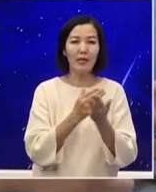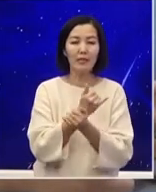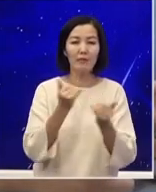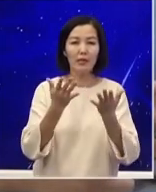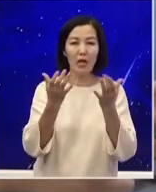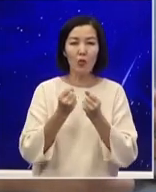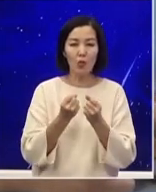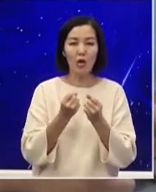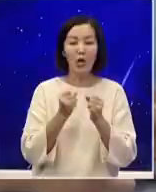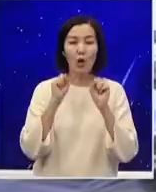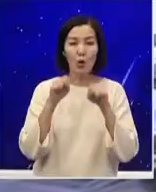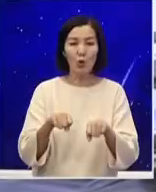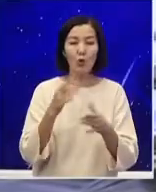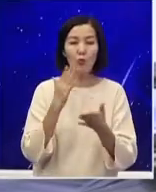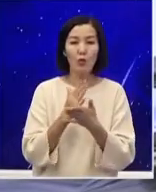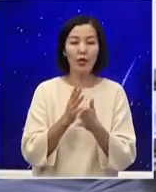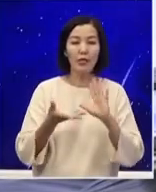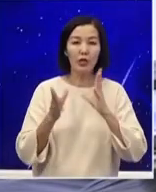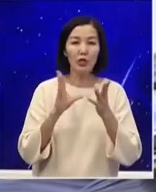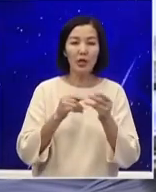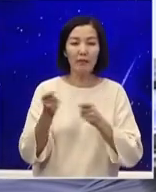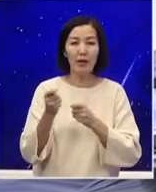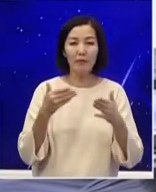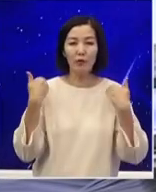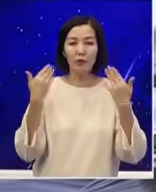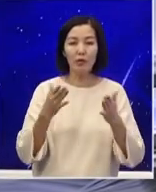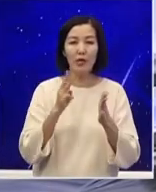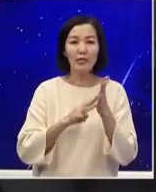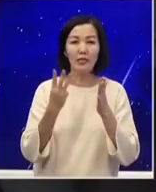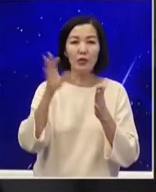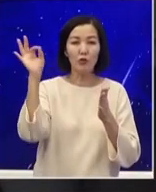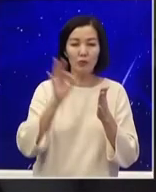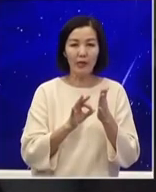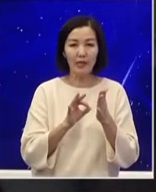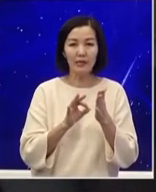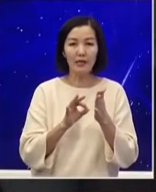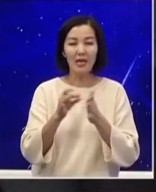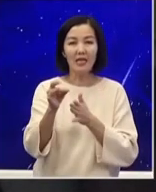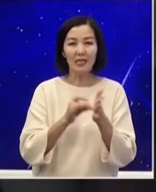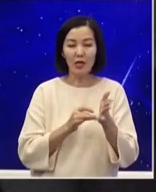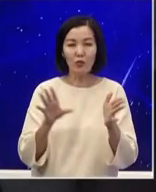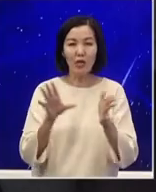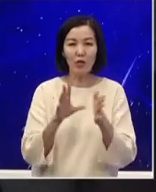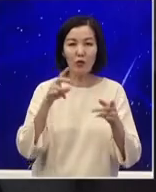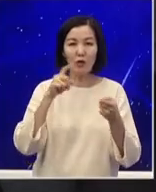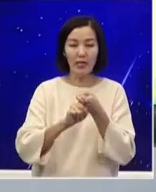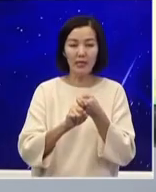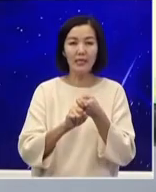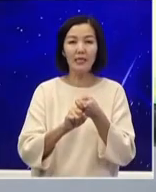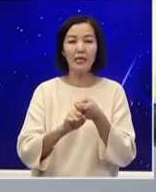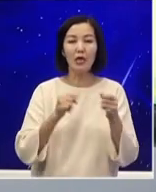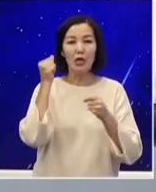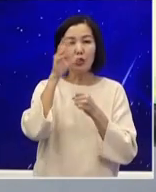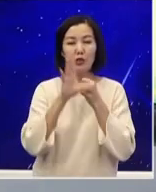тұрғындар қызмет ала алады. Жалпы облыс әкімдігі ұсынатын қызметтің 83% автоматтандырылған. Жыл соңына дейін бұл